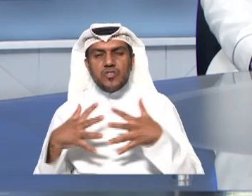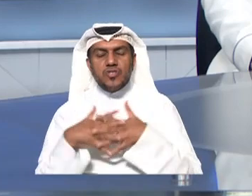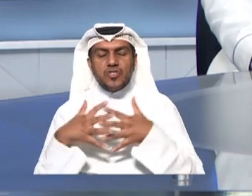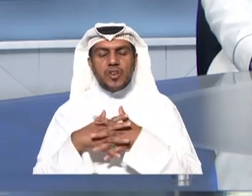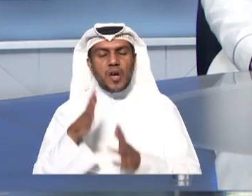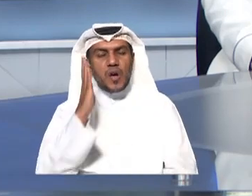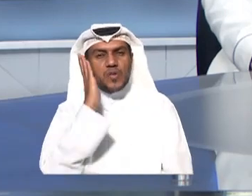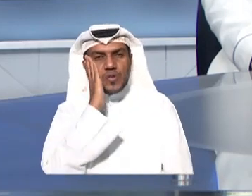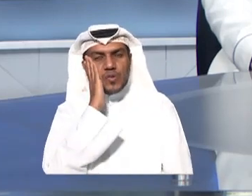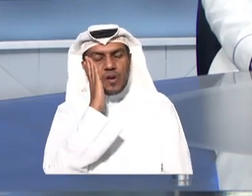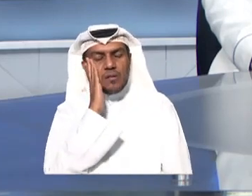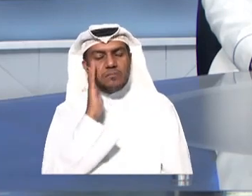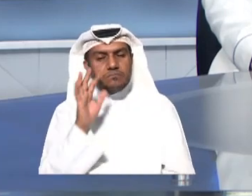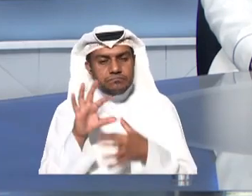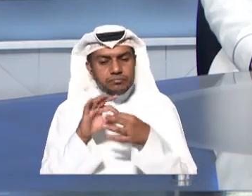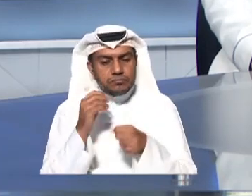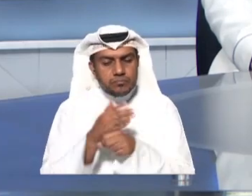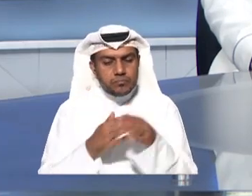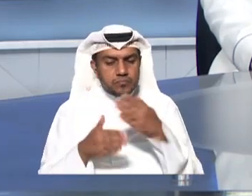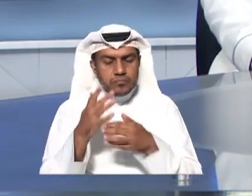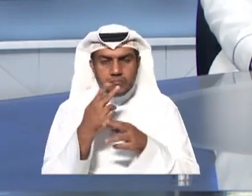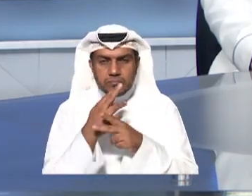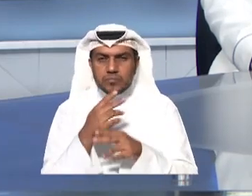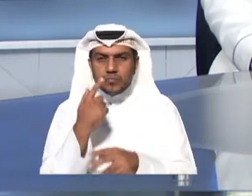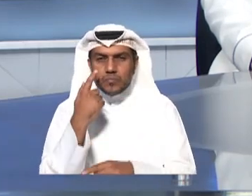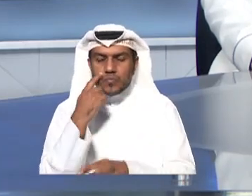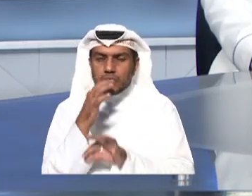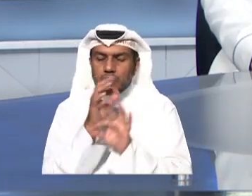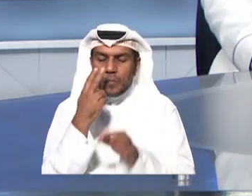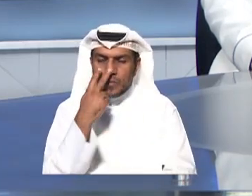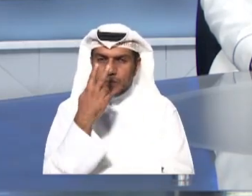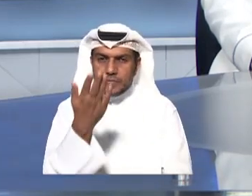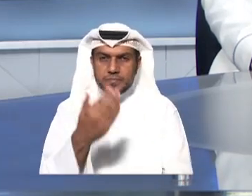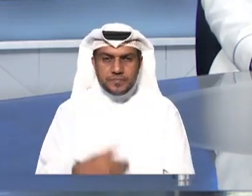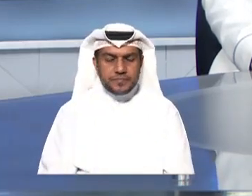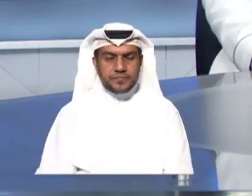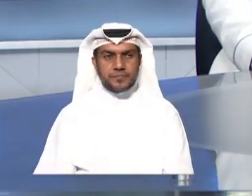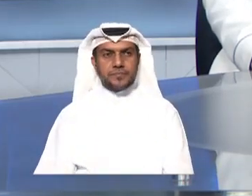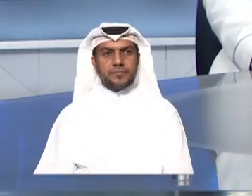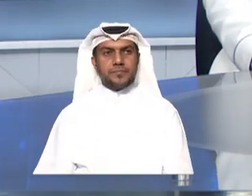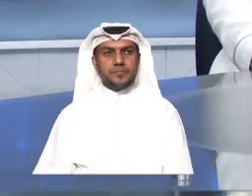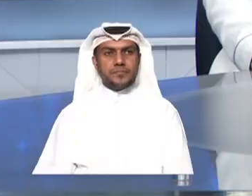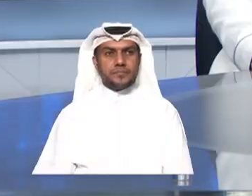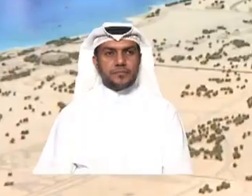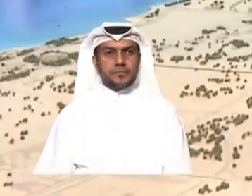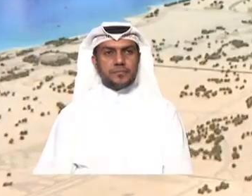بعد دراسة شاملة للموضوع. تفاصيل أكثر في سياق التقرير التالي.